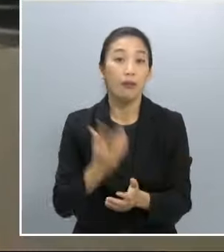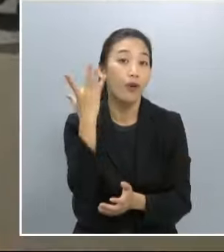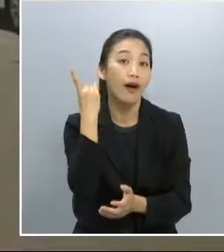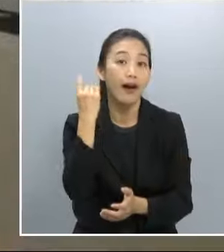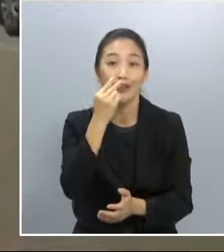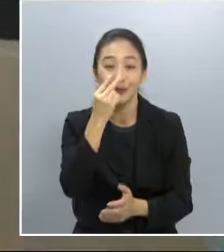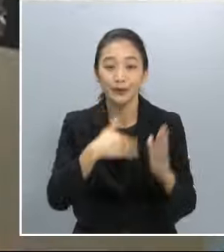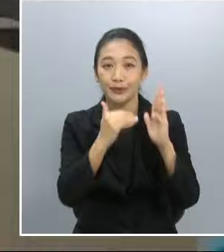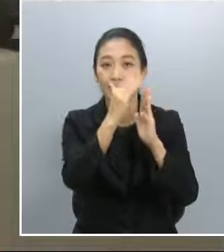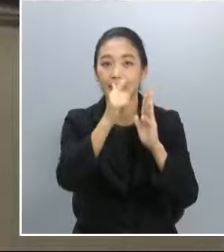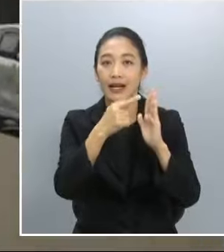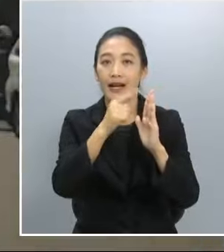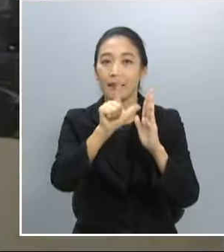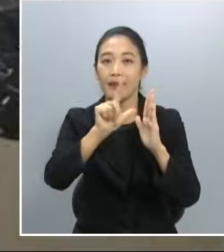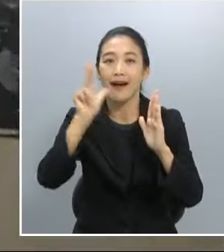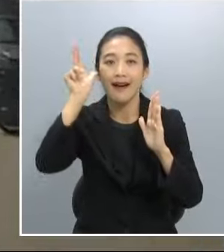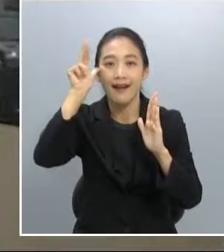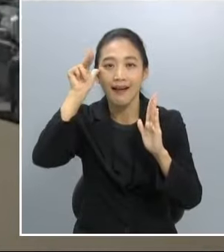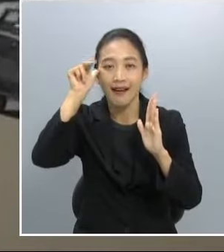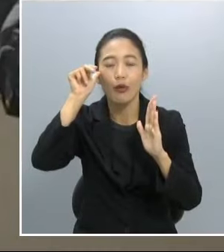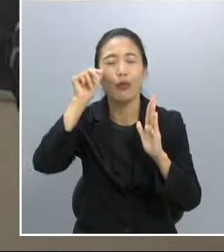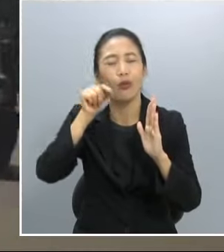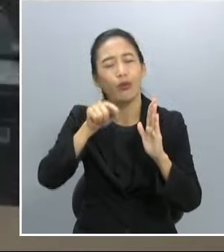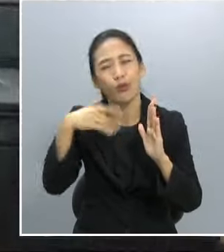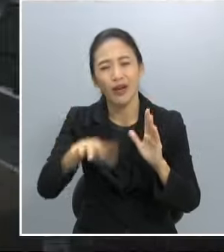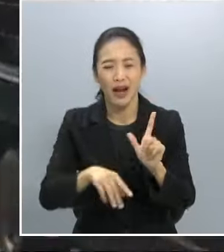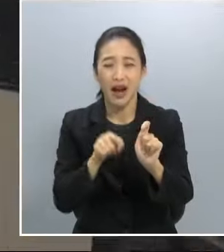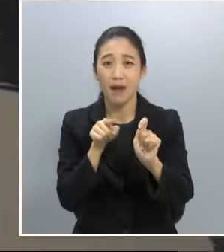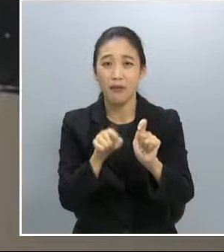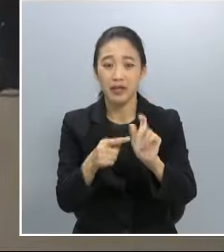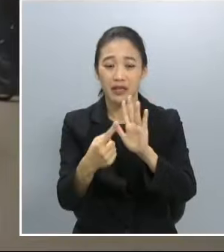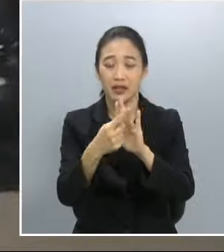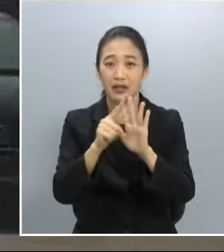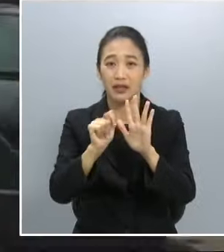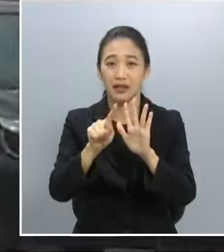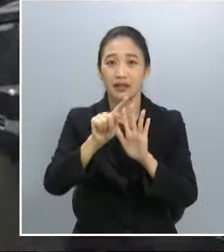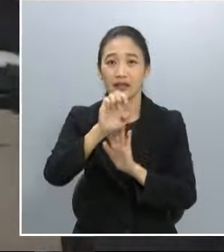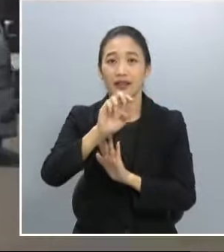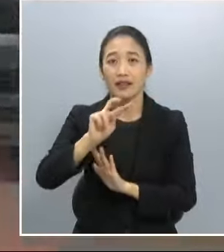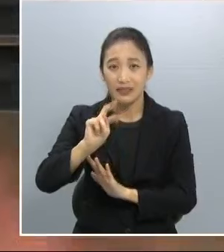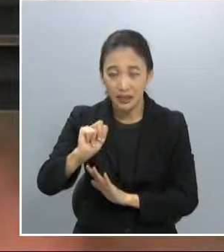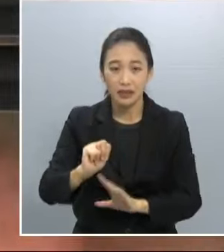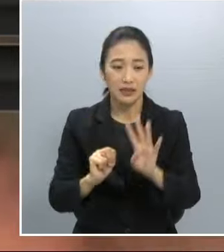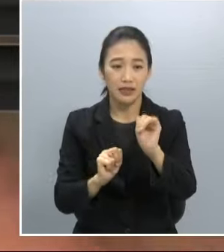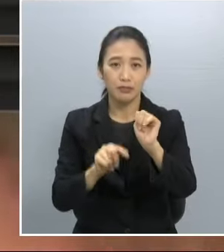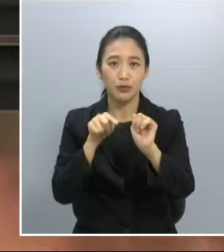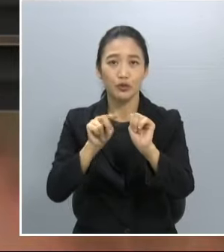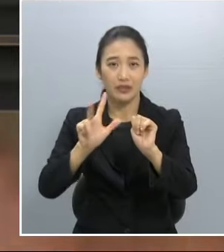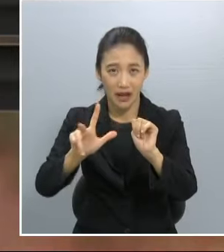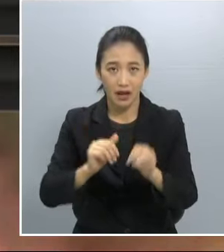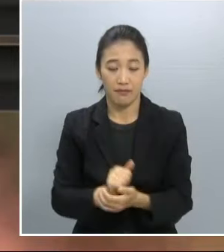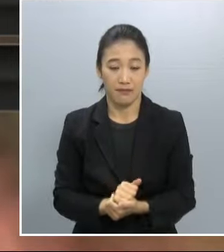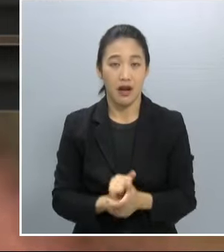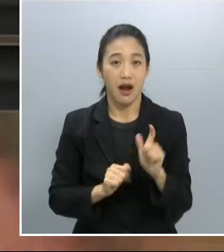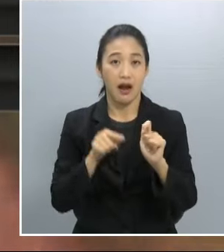ร้อนตับแลบครับท่านผู้ชมที่อำเภอเถินนะคะ 40.3องศเซซค่ะสวนอำเภอเมืองที่